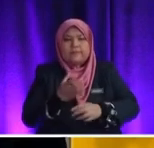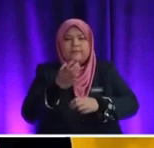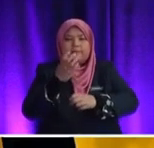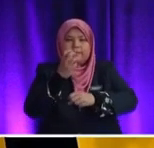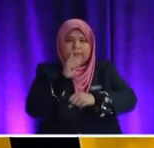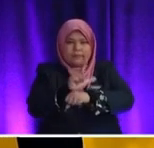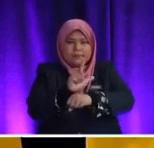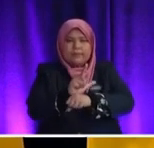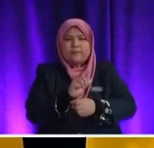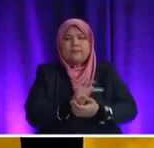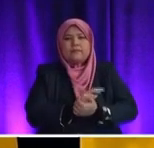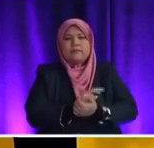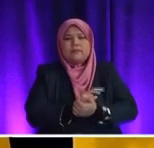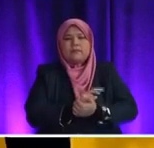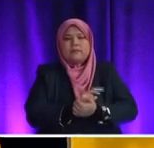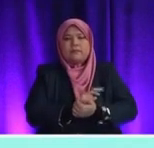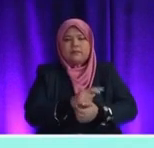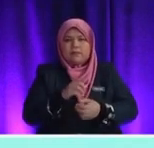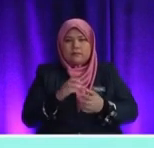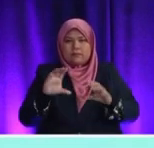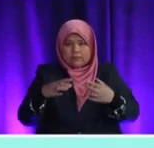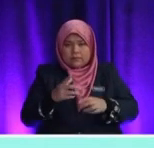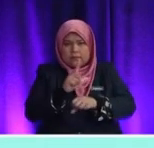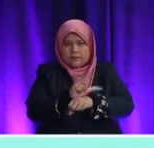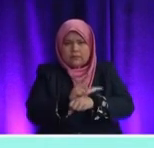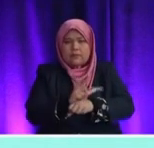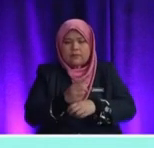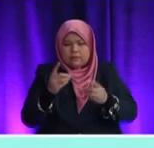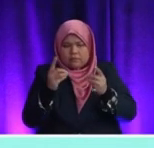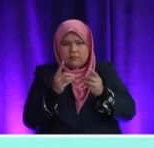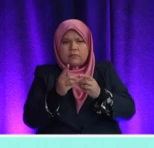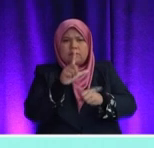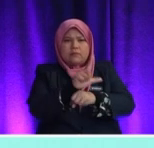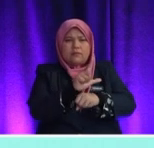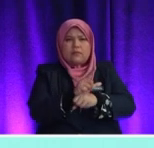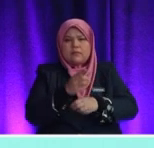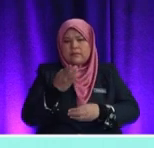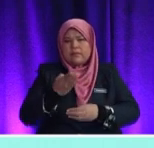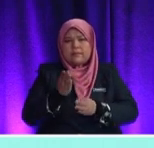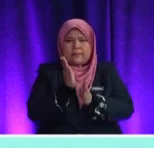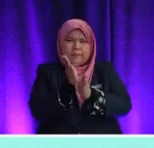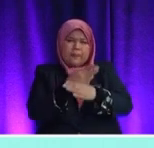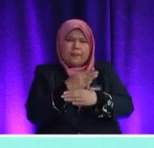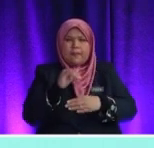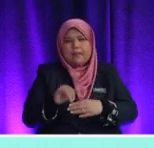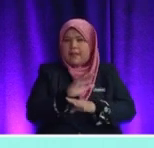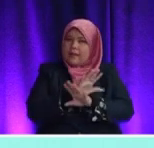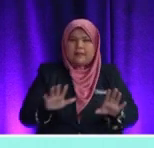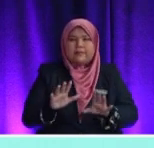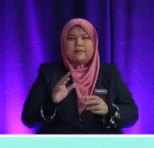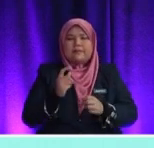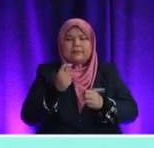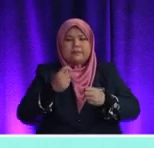logamnya Dia sangat perlu apabila kita biasa jumpa logam-logam dalam bentuk yang tidak kulit